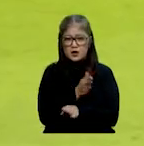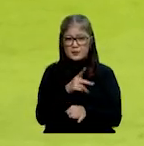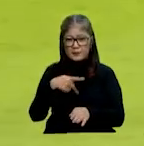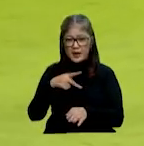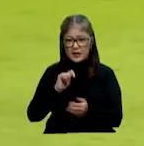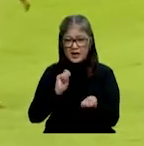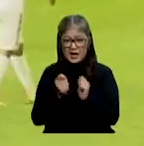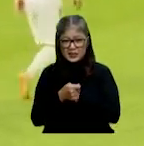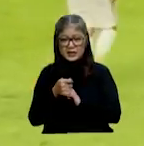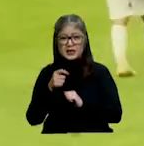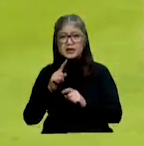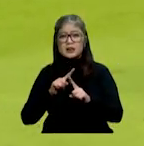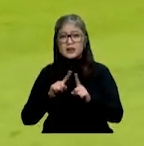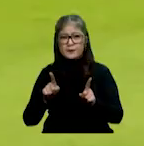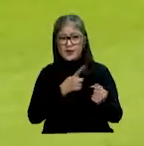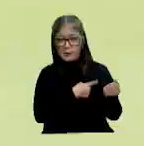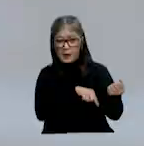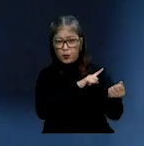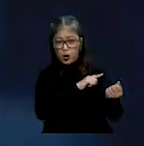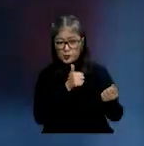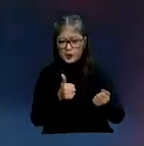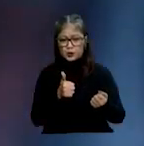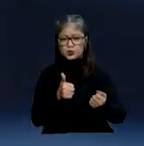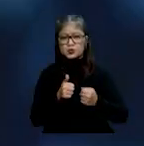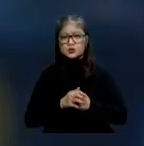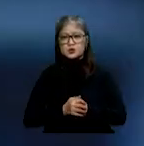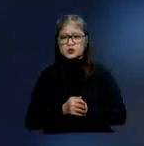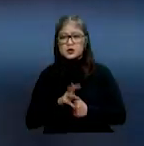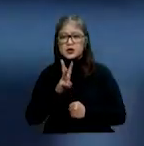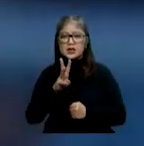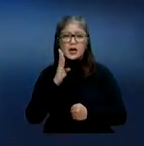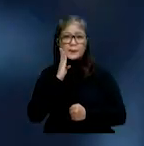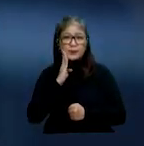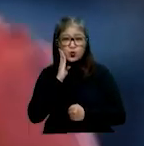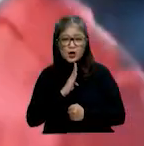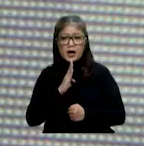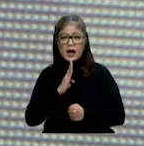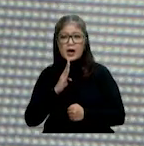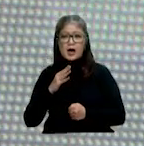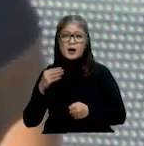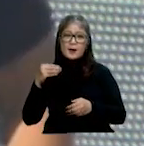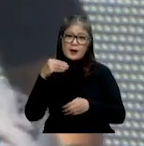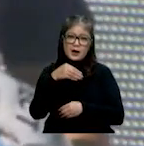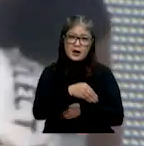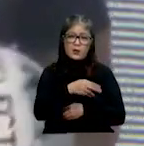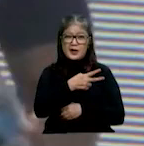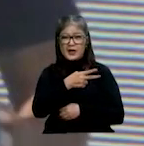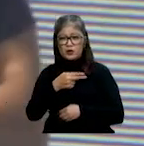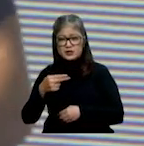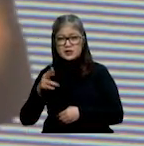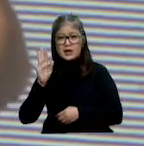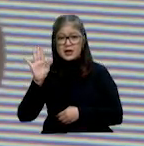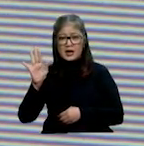Jenner menunjukkan kelasnya sebagai pemain tengah. Ketiga pemain muda naturalisasi timnas Indonesia ini akan melengkapi dua pemain muda